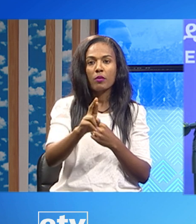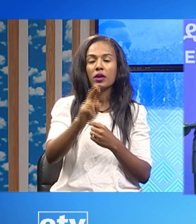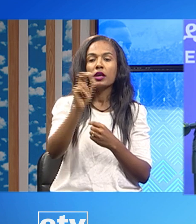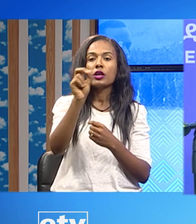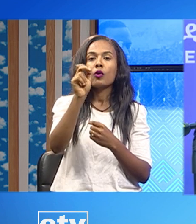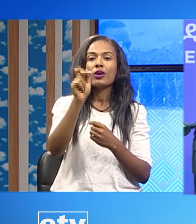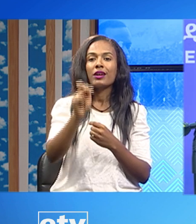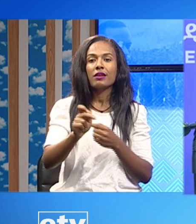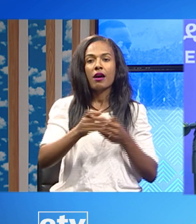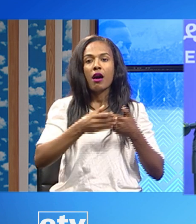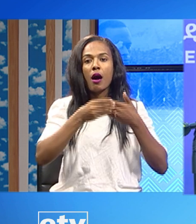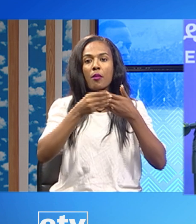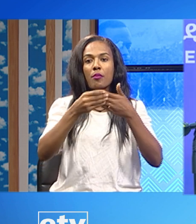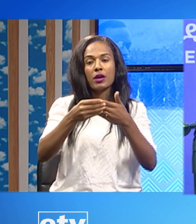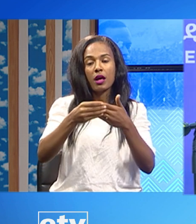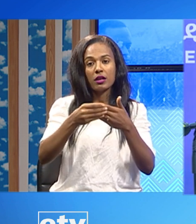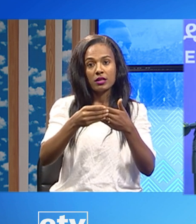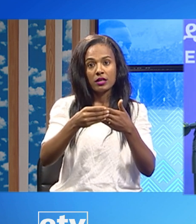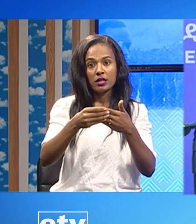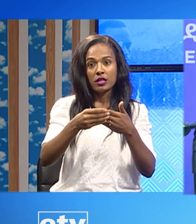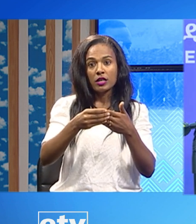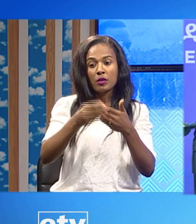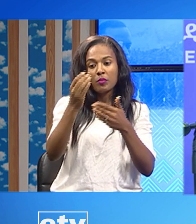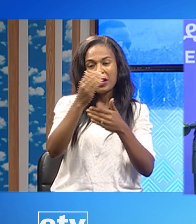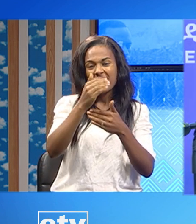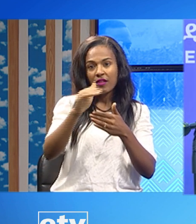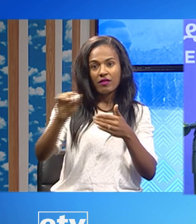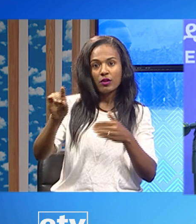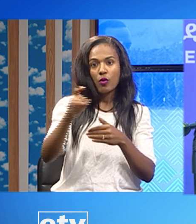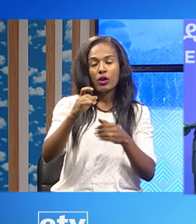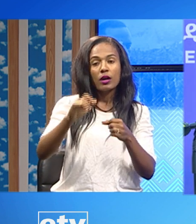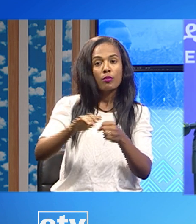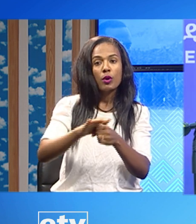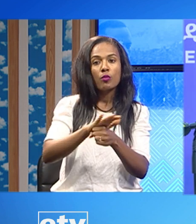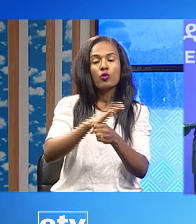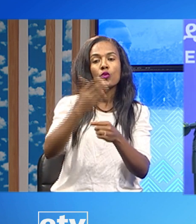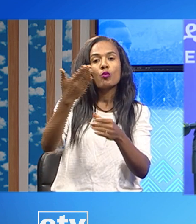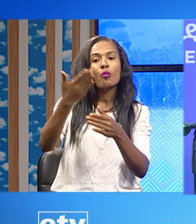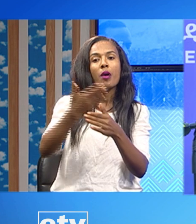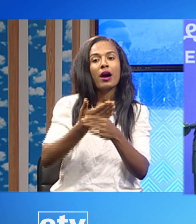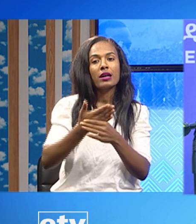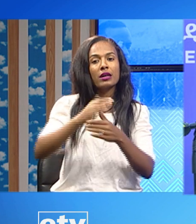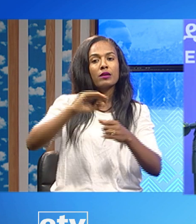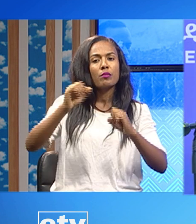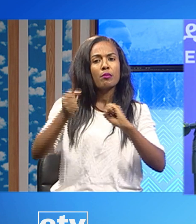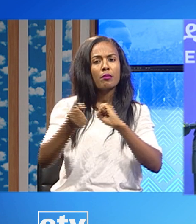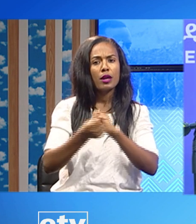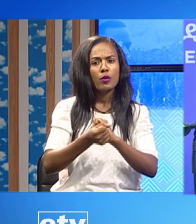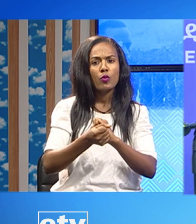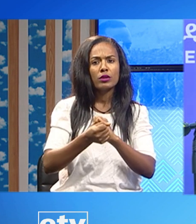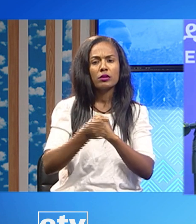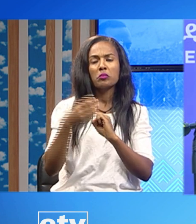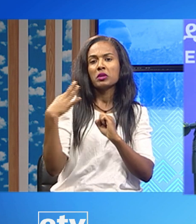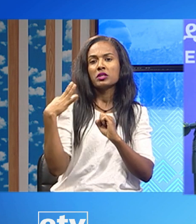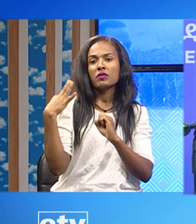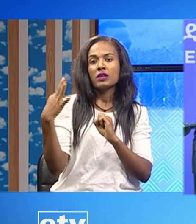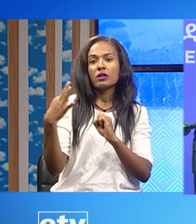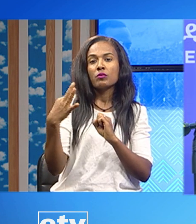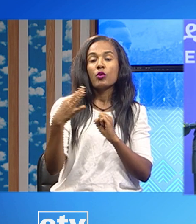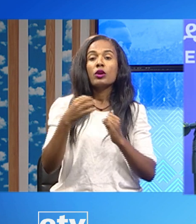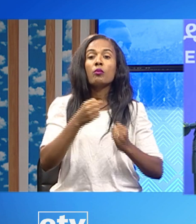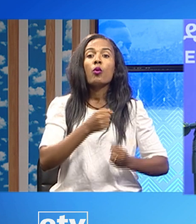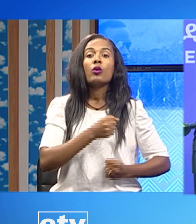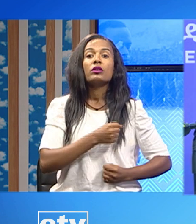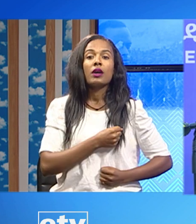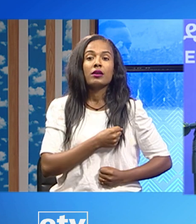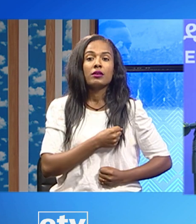የወረዳ አመራር መዋቅርን በከፊል ሆነ በሙሉ ማገድ መለወጥና በሲቪልም ሆነ